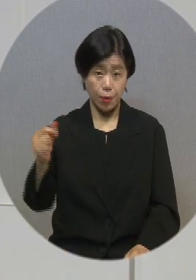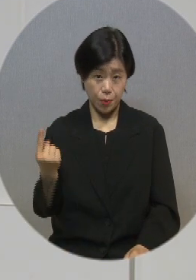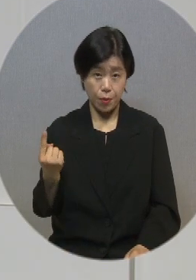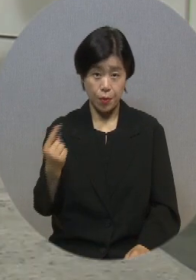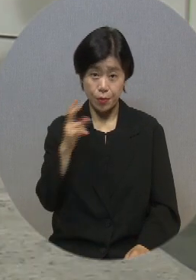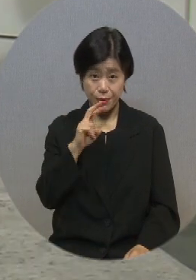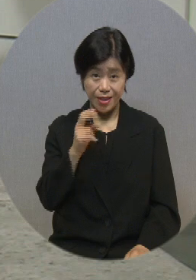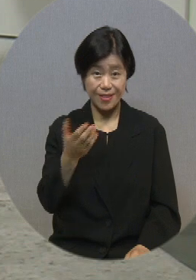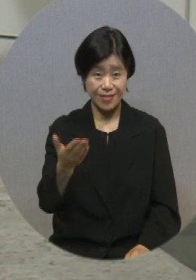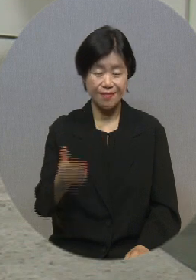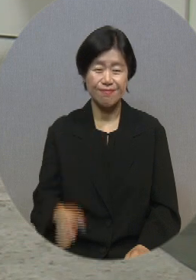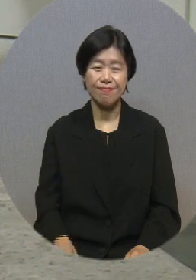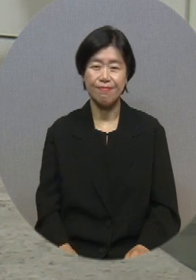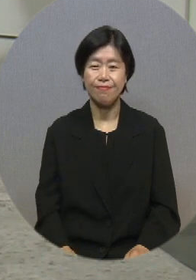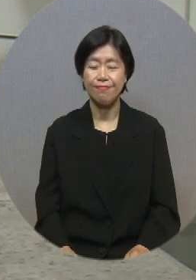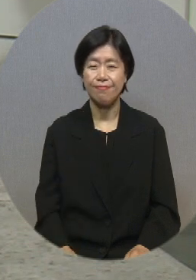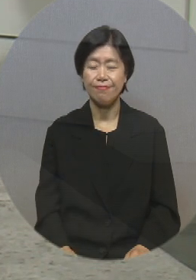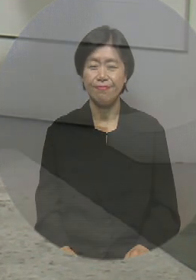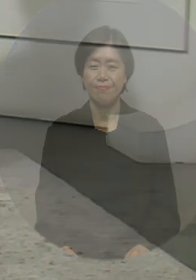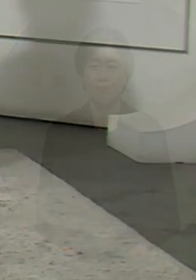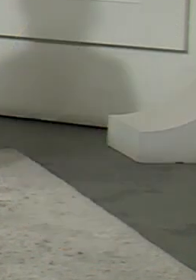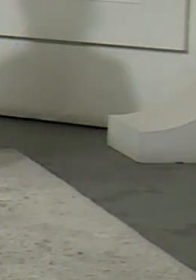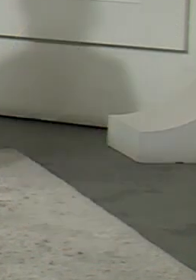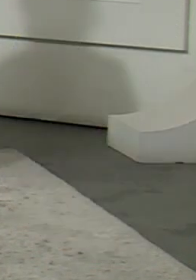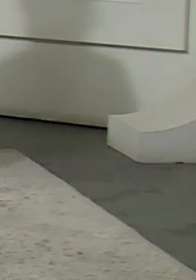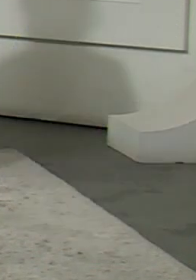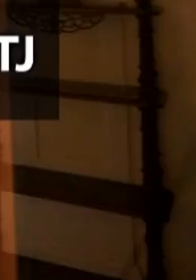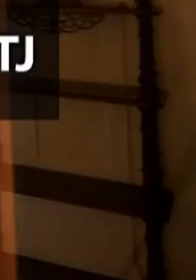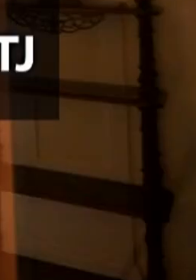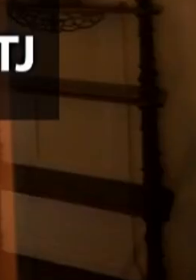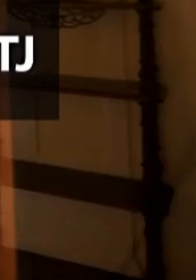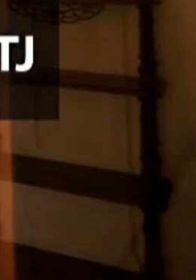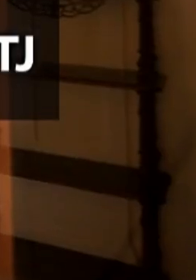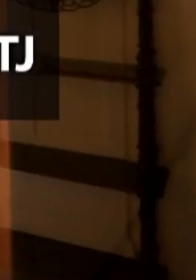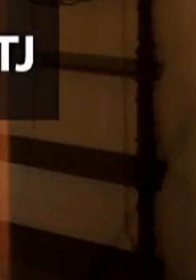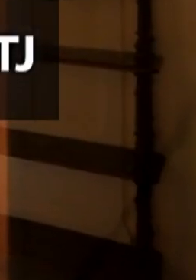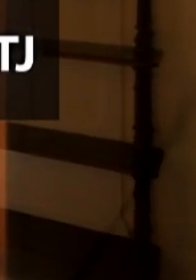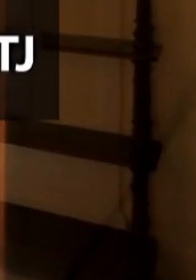파란 낙엽 듣겠습니다. 열심히 해주시기 바랍니다.